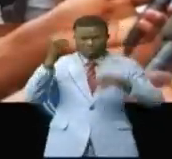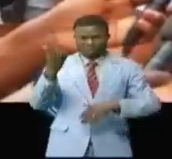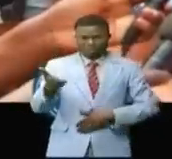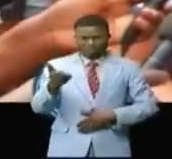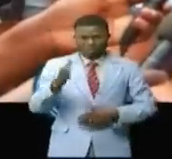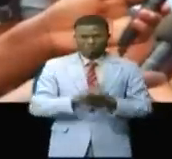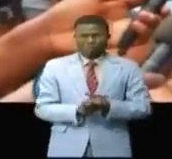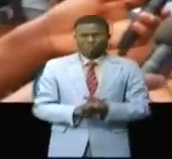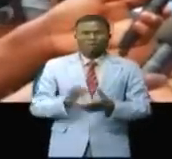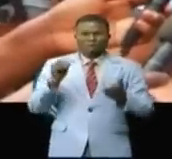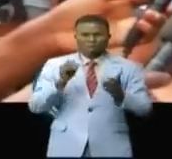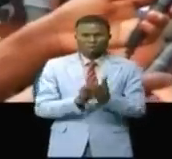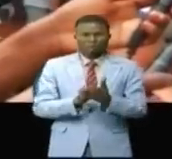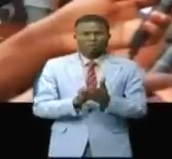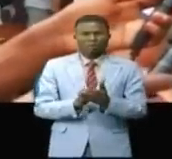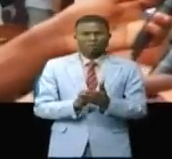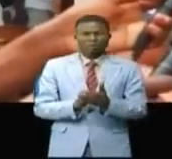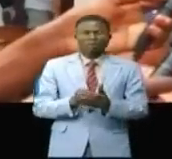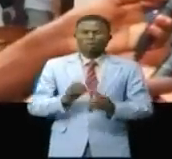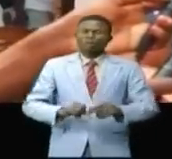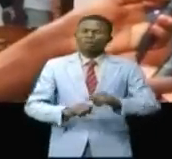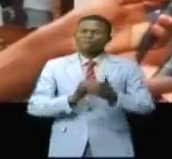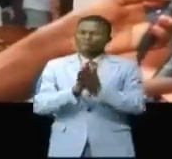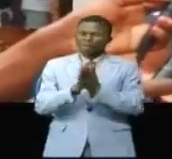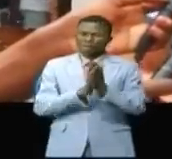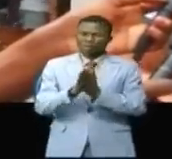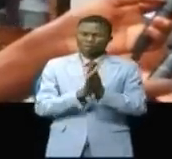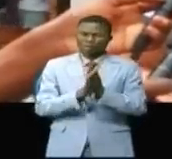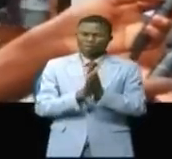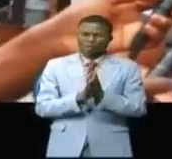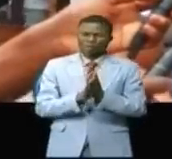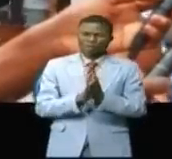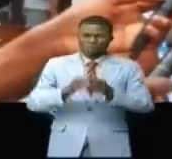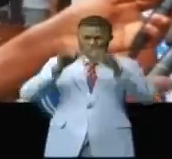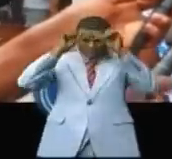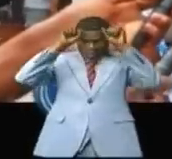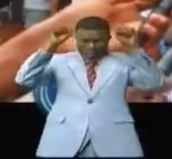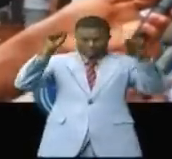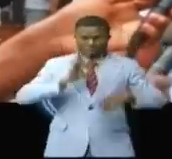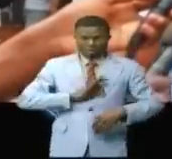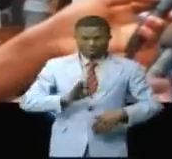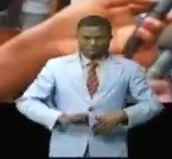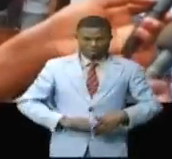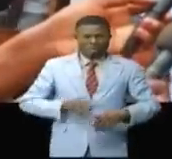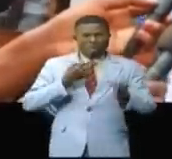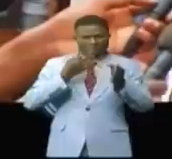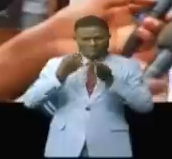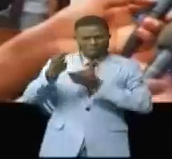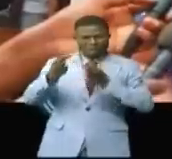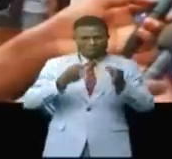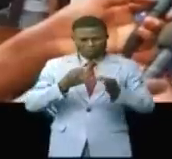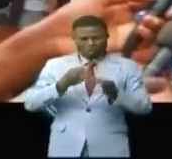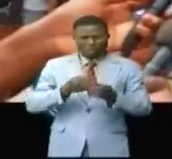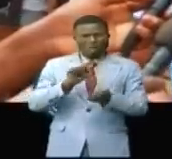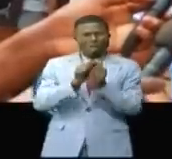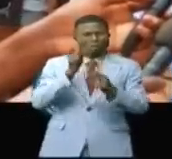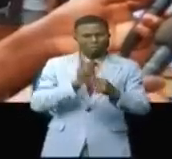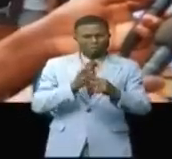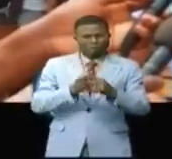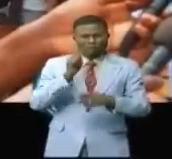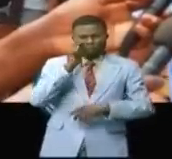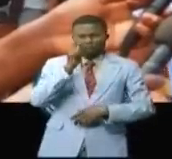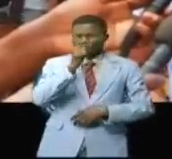on est une voie qui va porter vers le président de la république pour pouvoir justement expliquer leurs difficultés